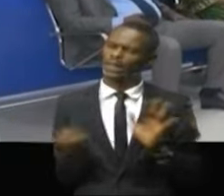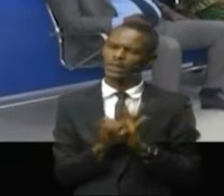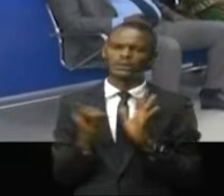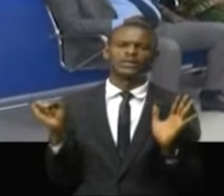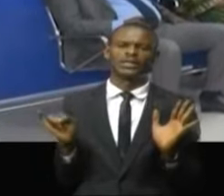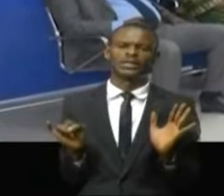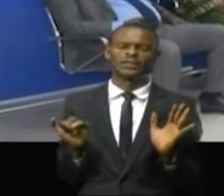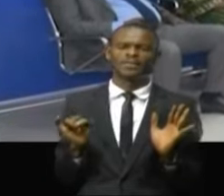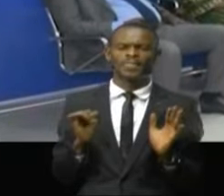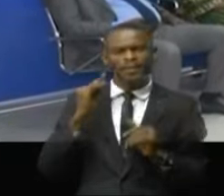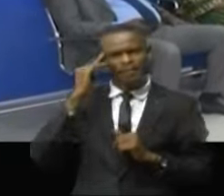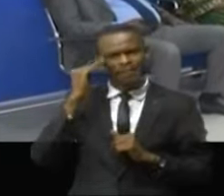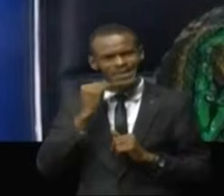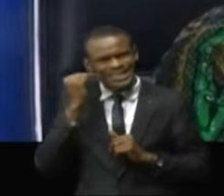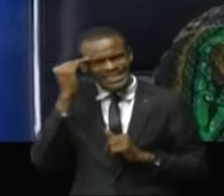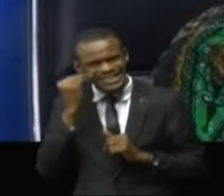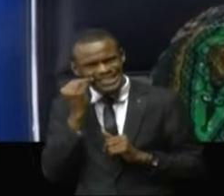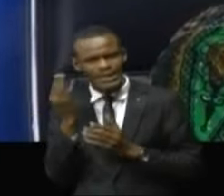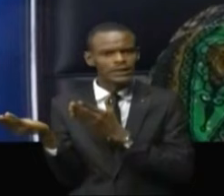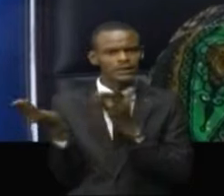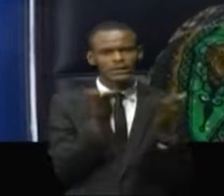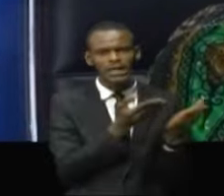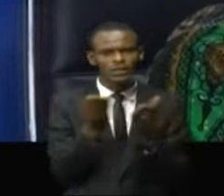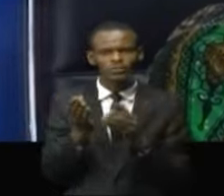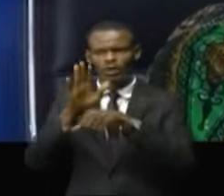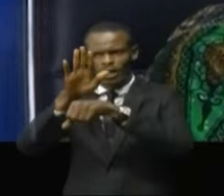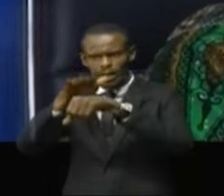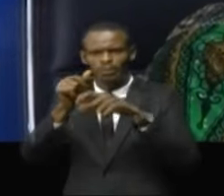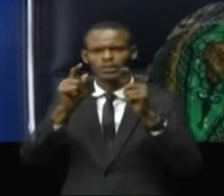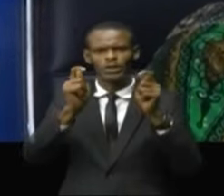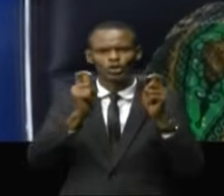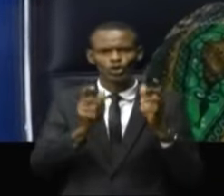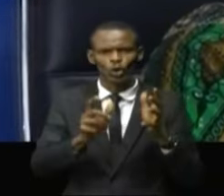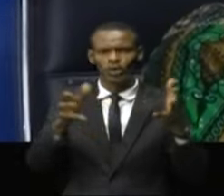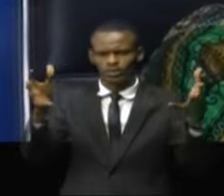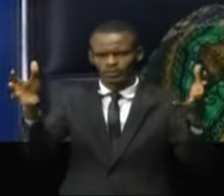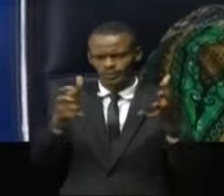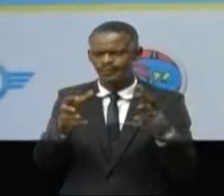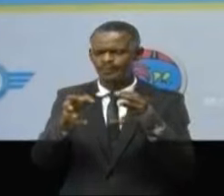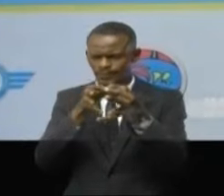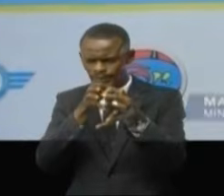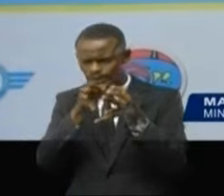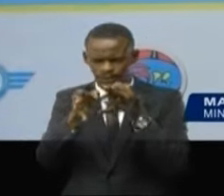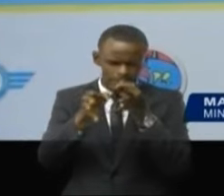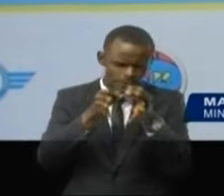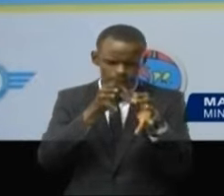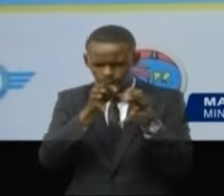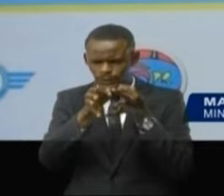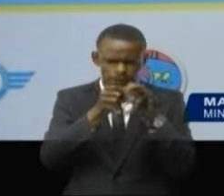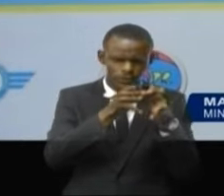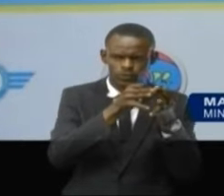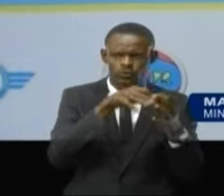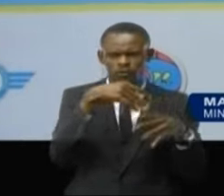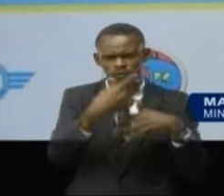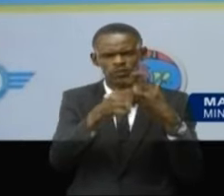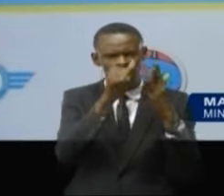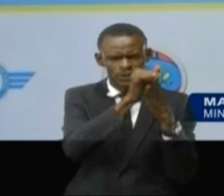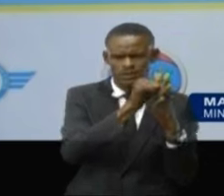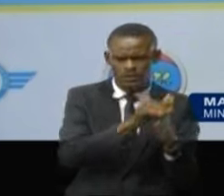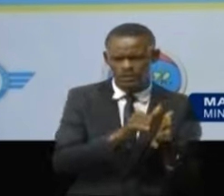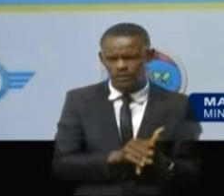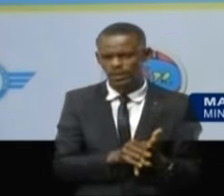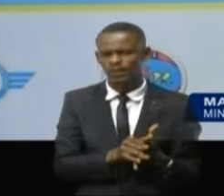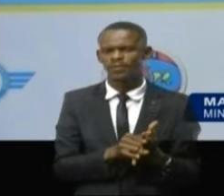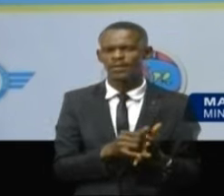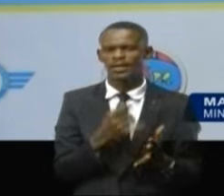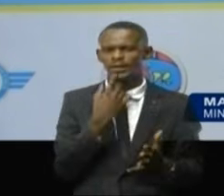présenté au chevalier de la plume et du micro les conclusions à mi-parcours au cours d'un point de presse. Nous avons interdit ces